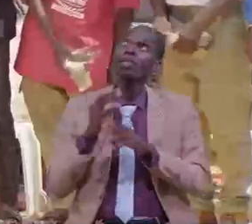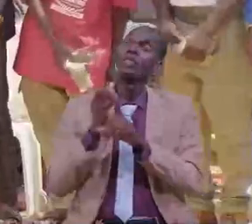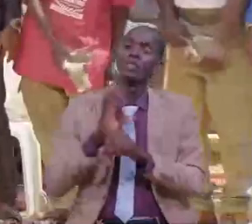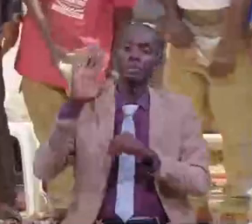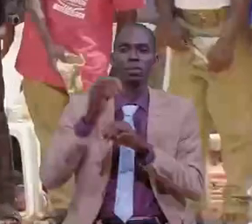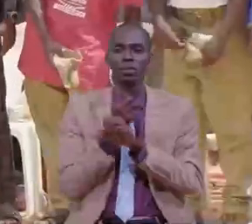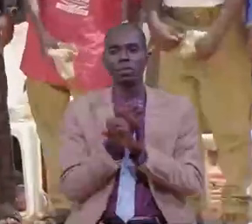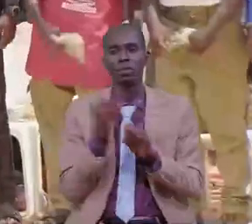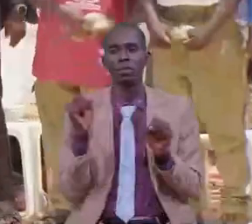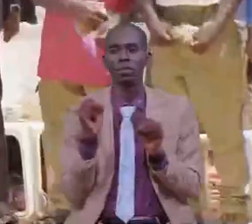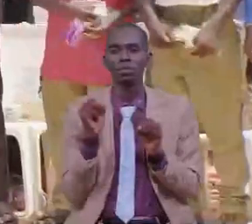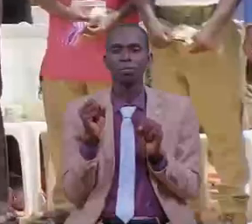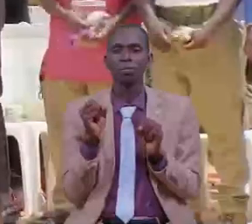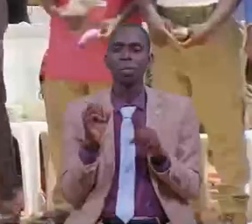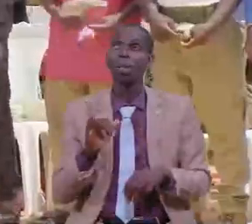Je reçois ton salut.